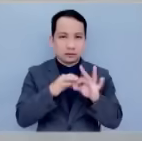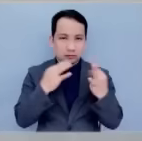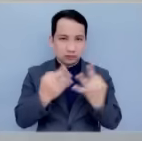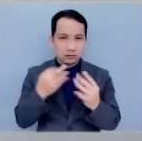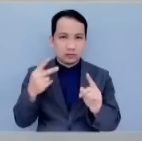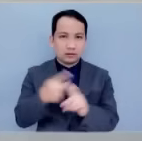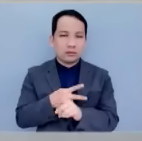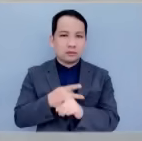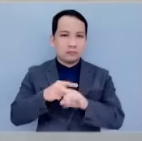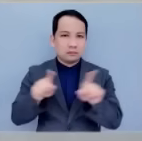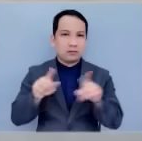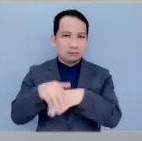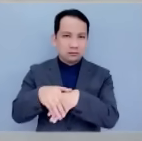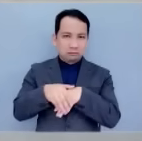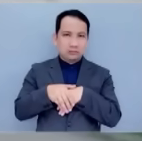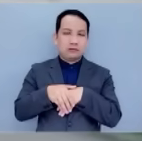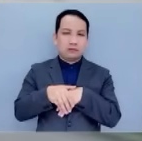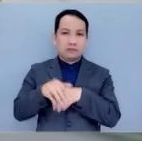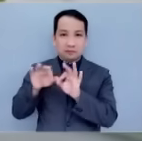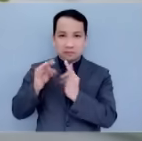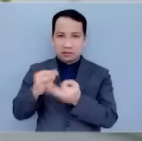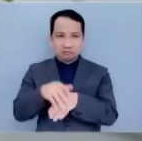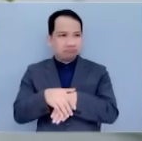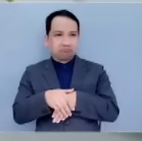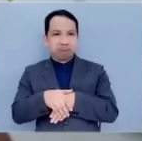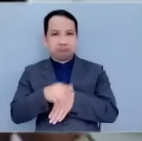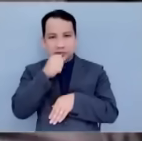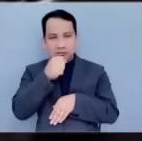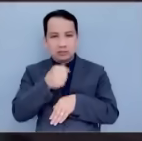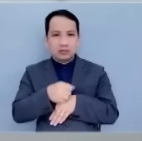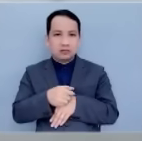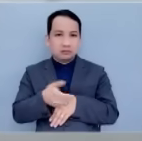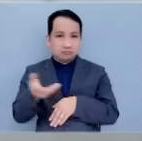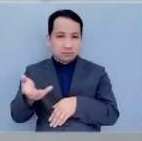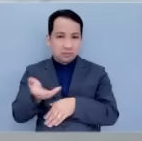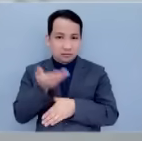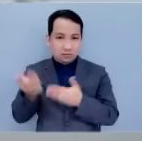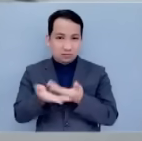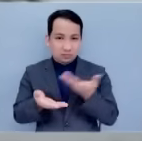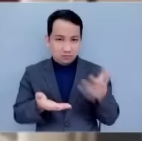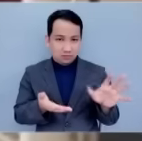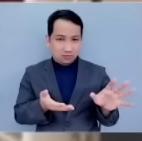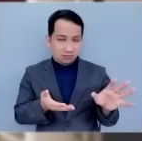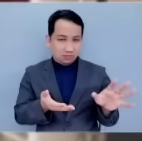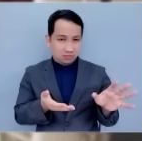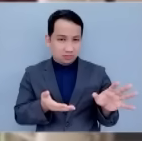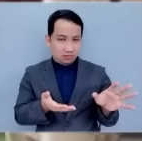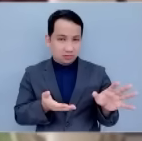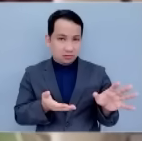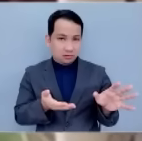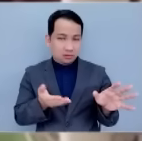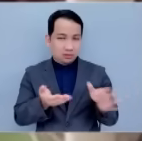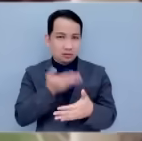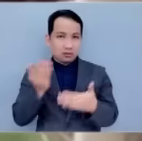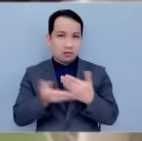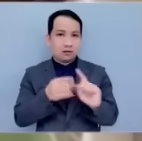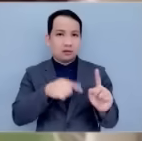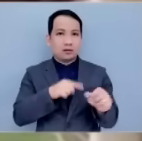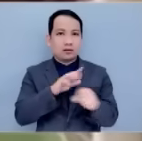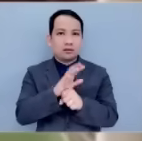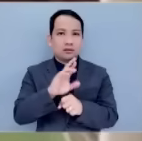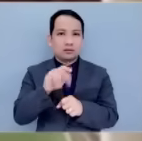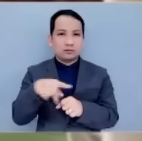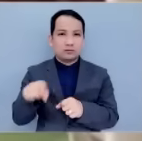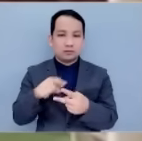pero tumanggi silang magsalita. File na sir. File na sir. Sinampahana ng kasong rape ang